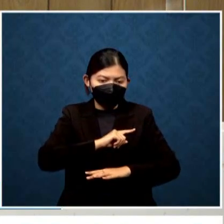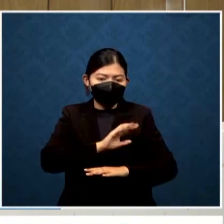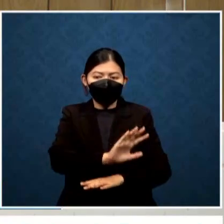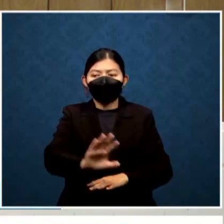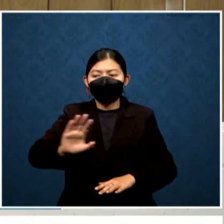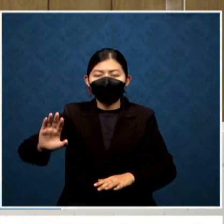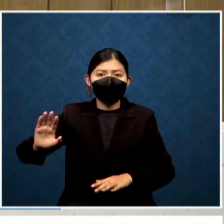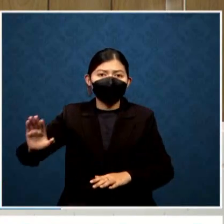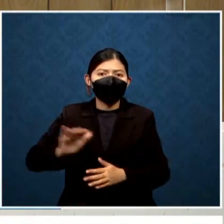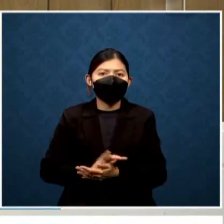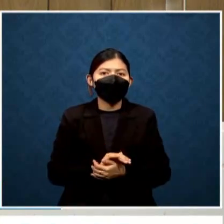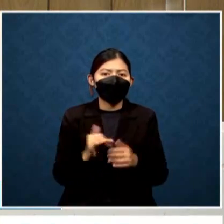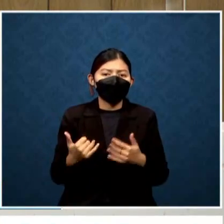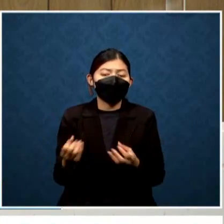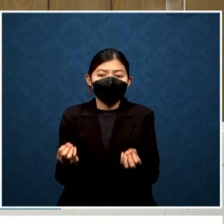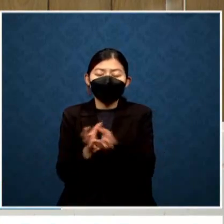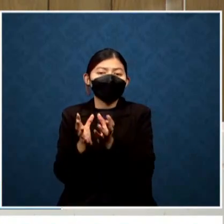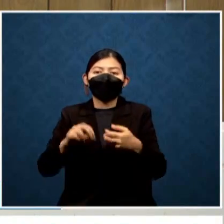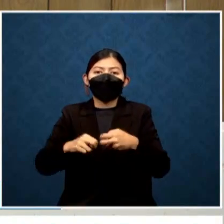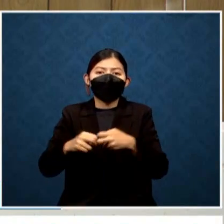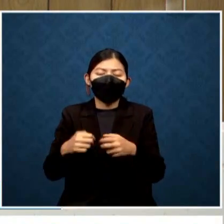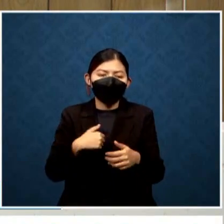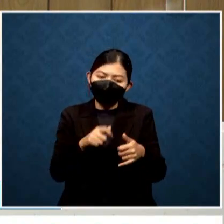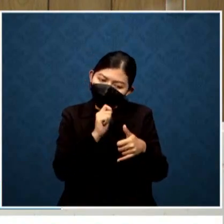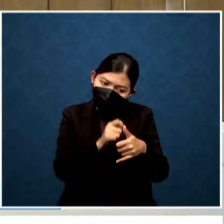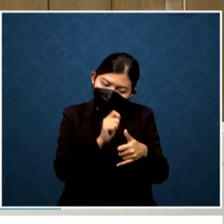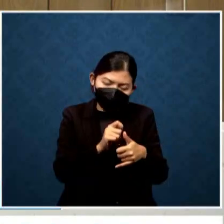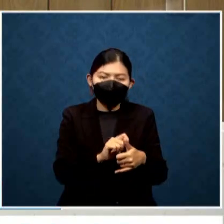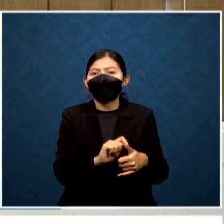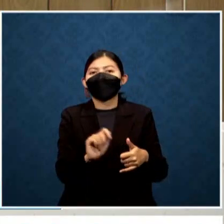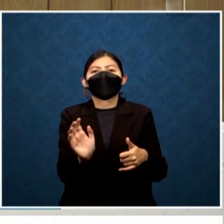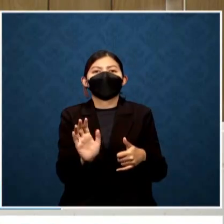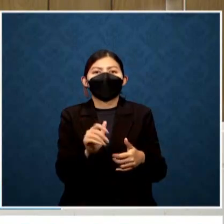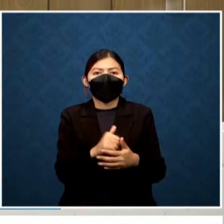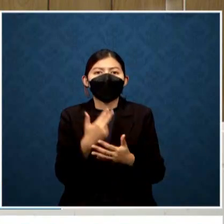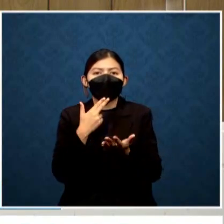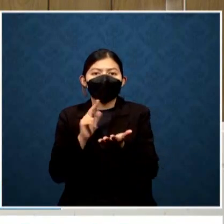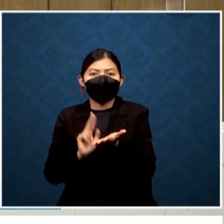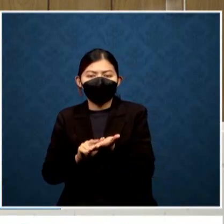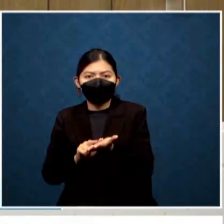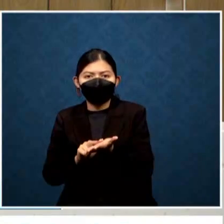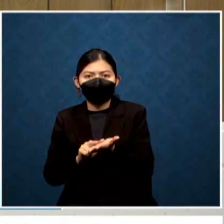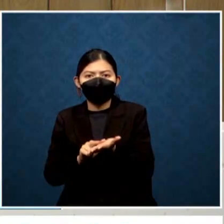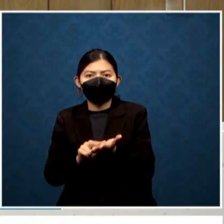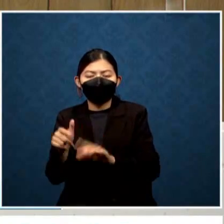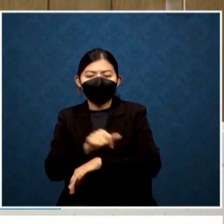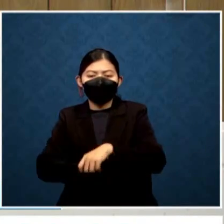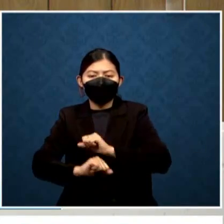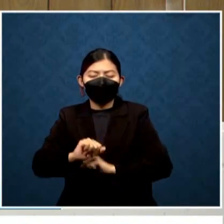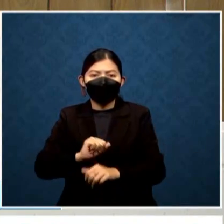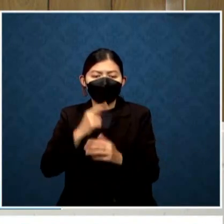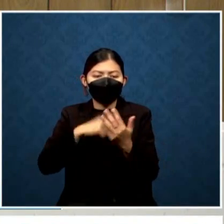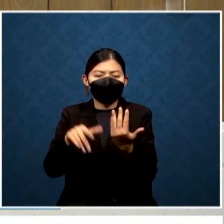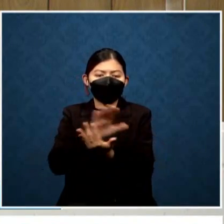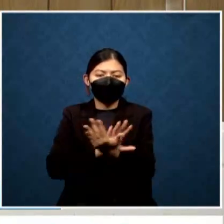มื่อเกิดเหตุการณ์ขึ้นผมให้สอบสวนในขณะเดียวกันก็ได้ให้ออกหนังสือเวียนซักซ้อมการปฏิบัติไปทั่วประเทศ